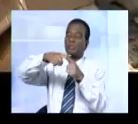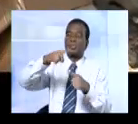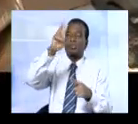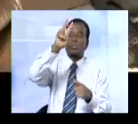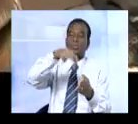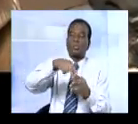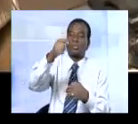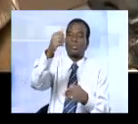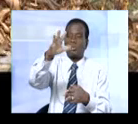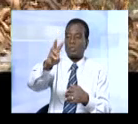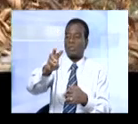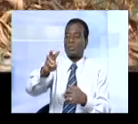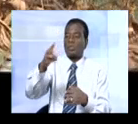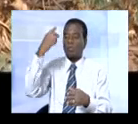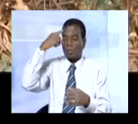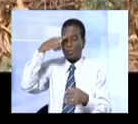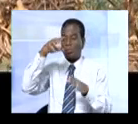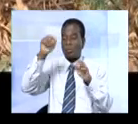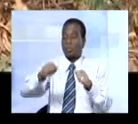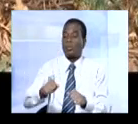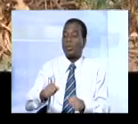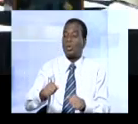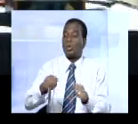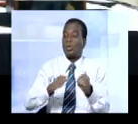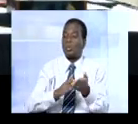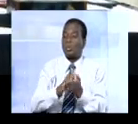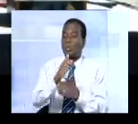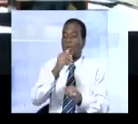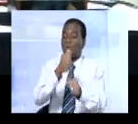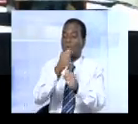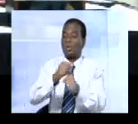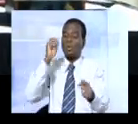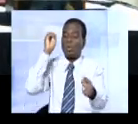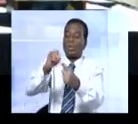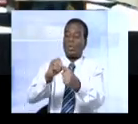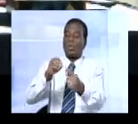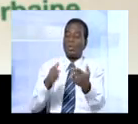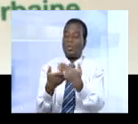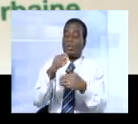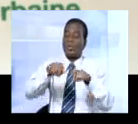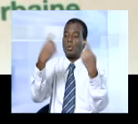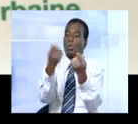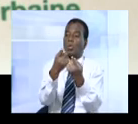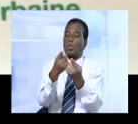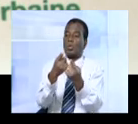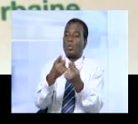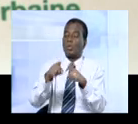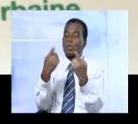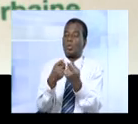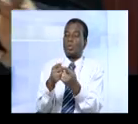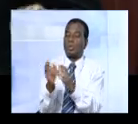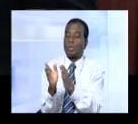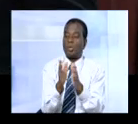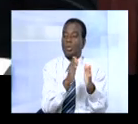préoccupations de l'ensemble des acteurs de la filière de gestion des déchets solides. Objectif visé par l'ANASU, l'agence de régulation